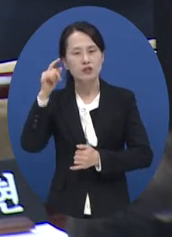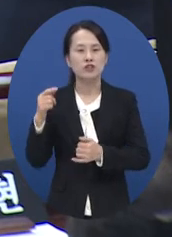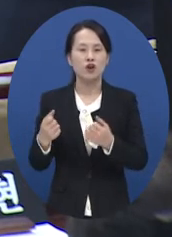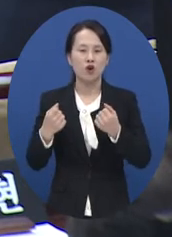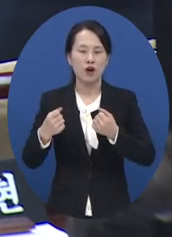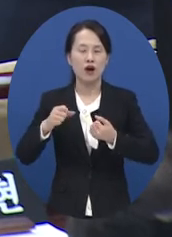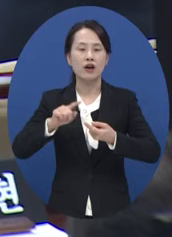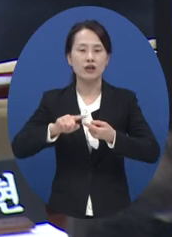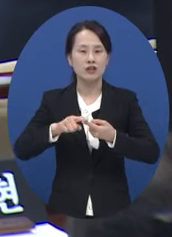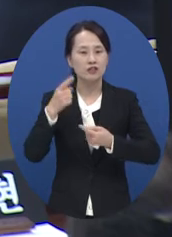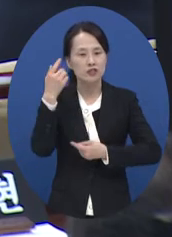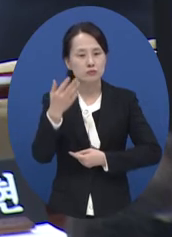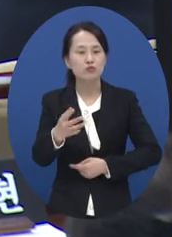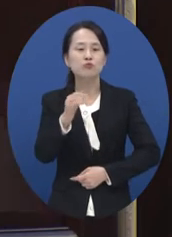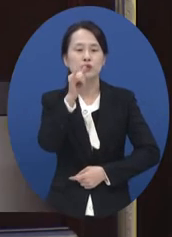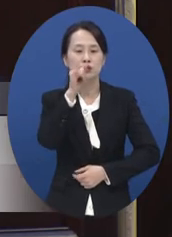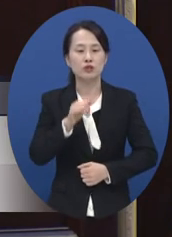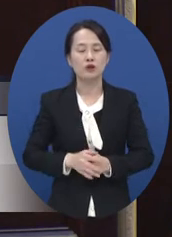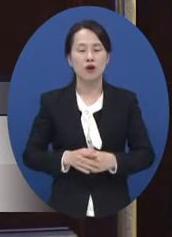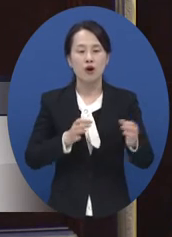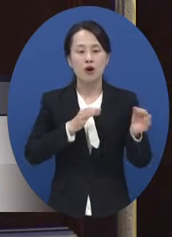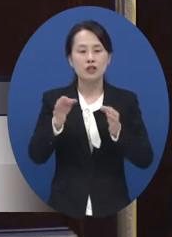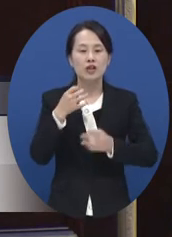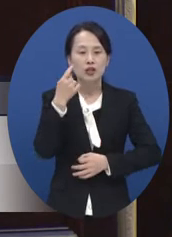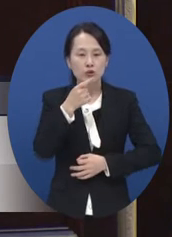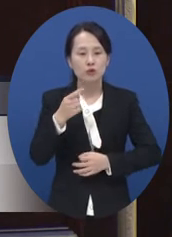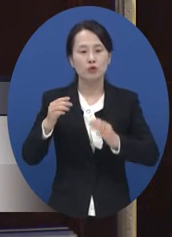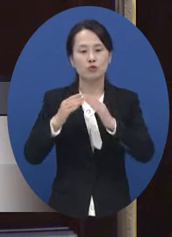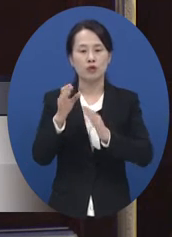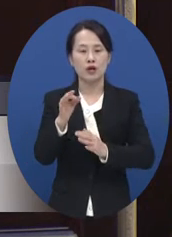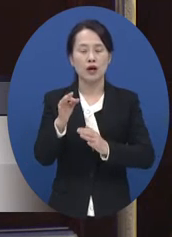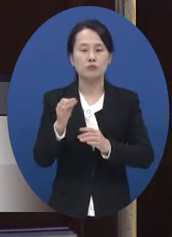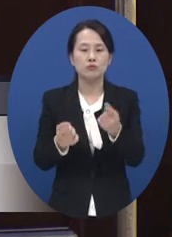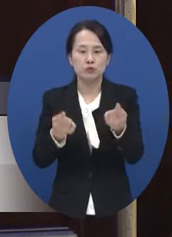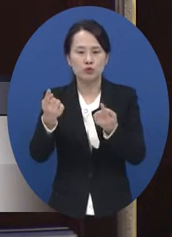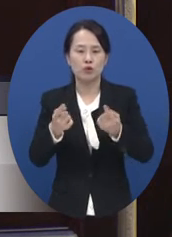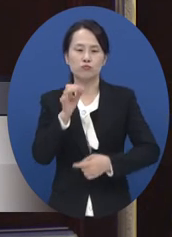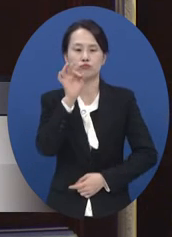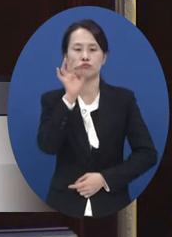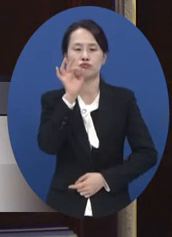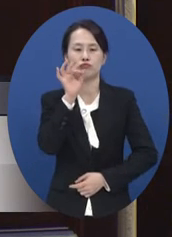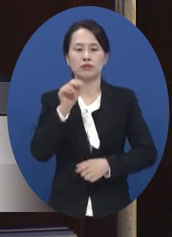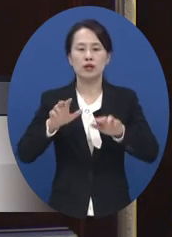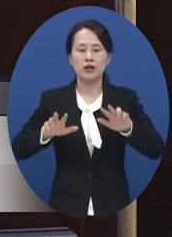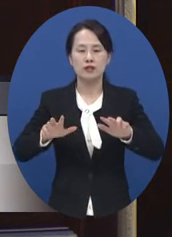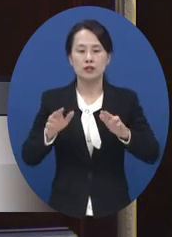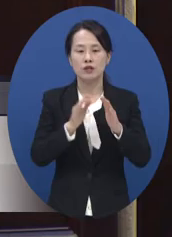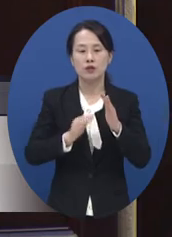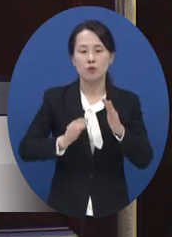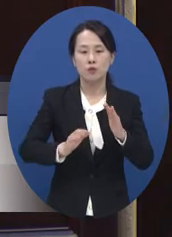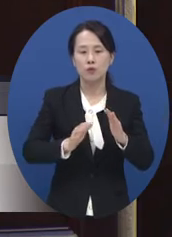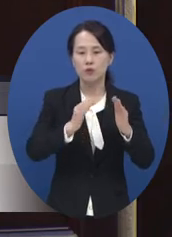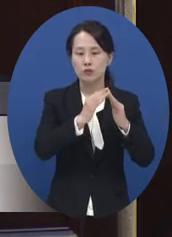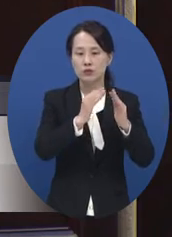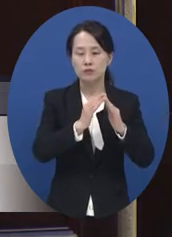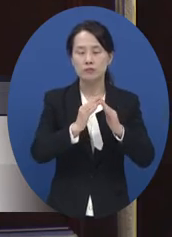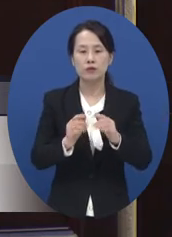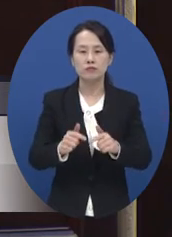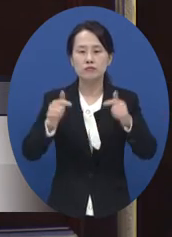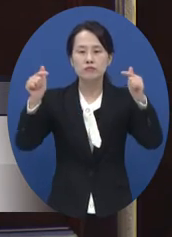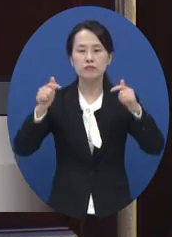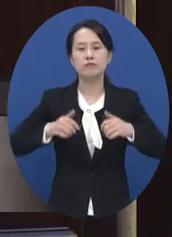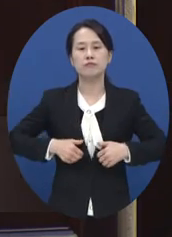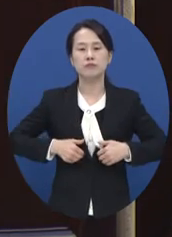다양한 질문이 쏟아졌습니다 지상 논리로 주택 값을 재울 순 없습니다 이제는 00 제로스의 주택을